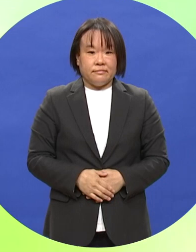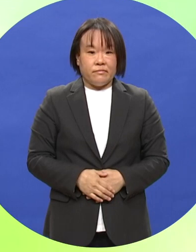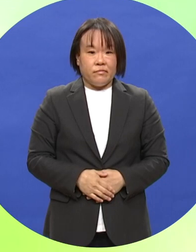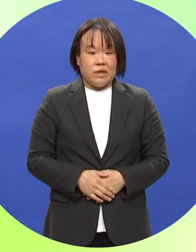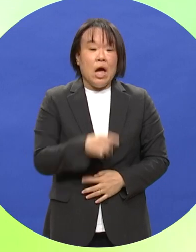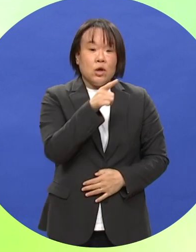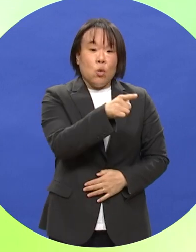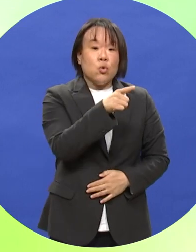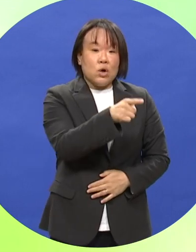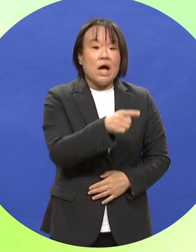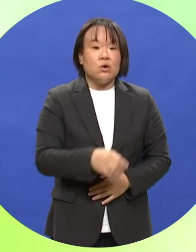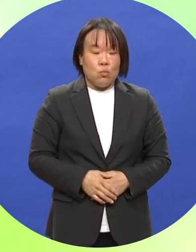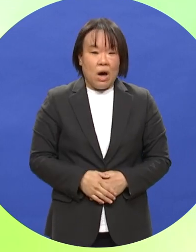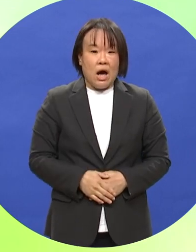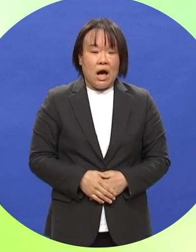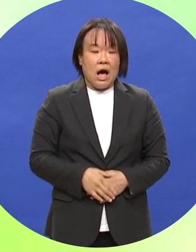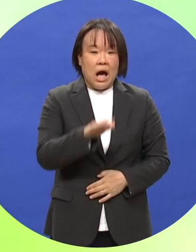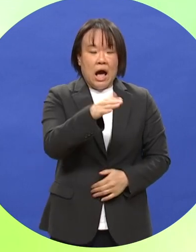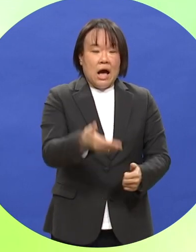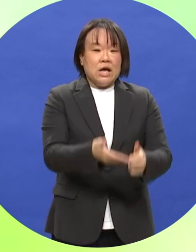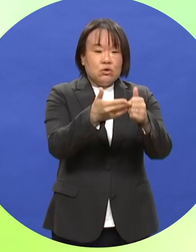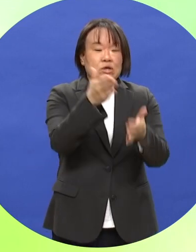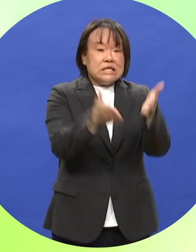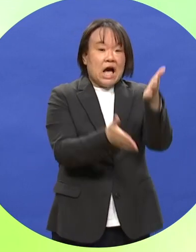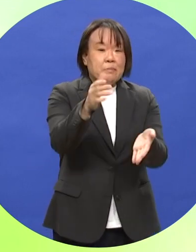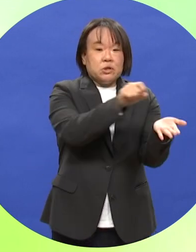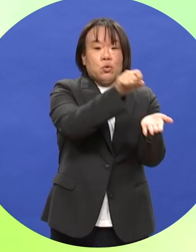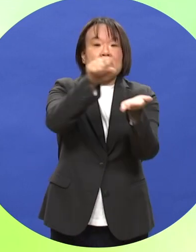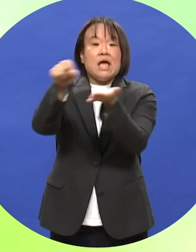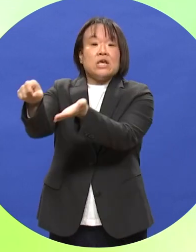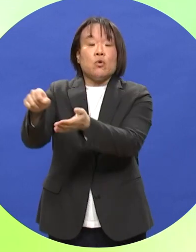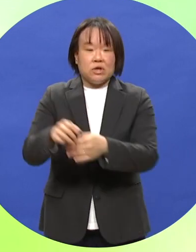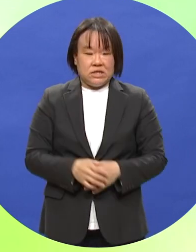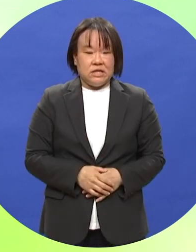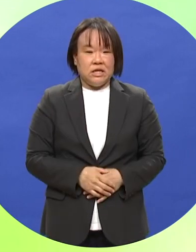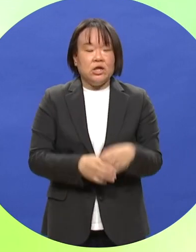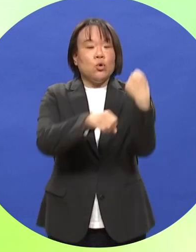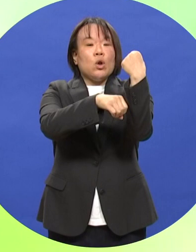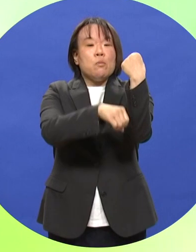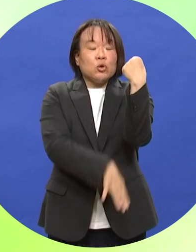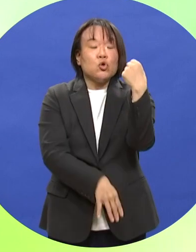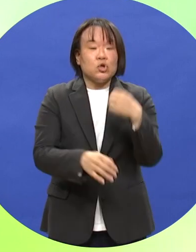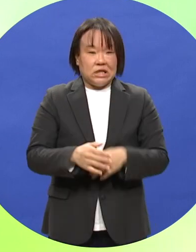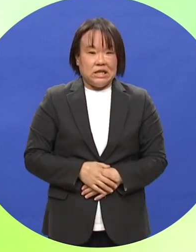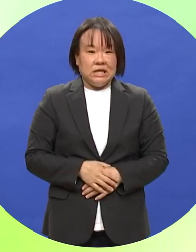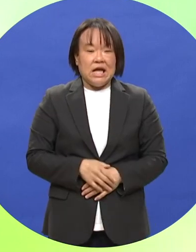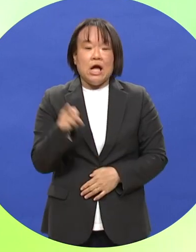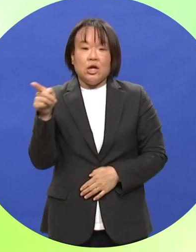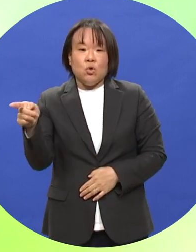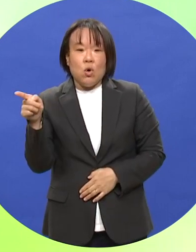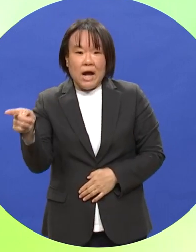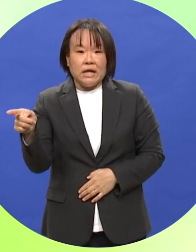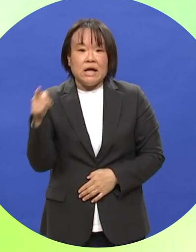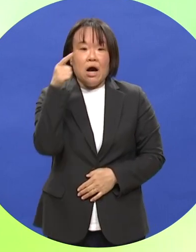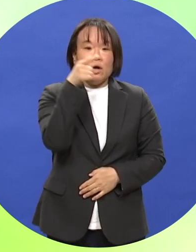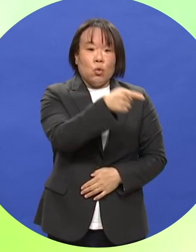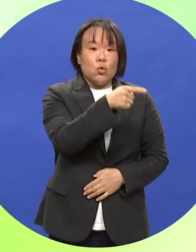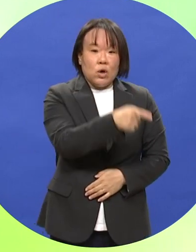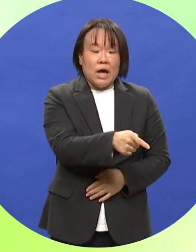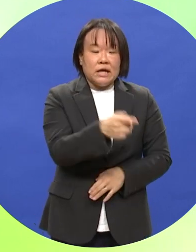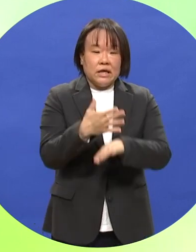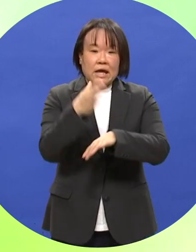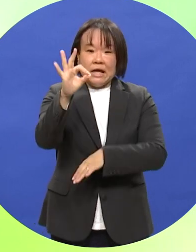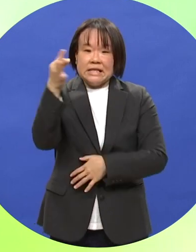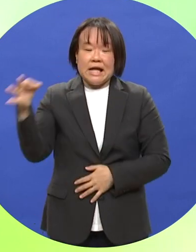協力会員は育児サービスを提供し、それに基づき利用会員が協力